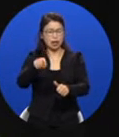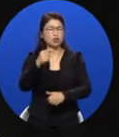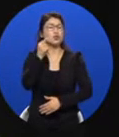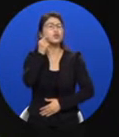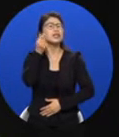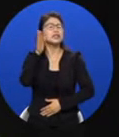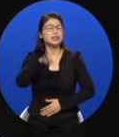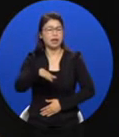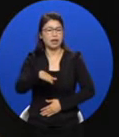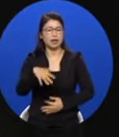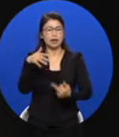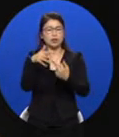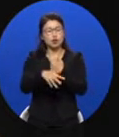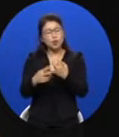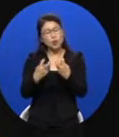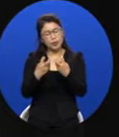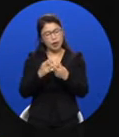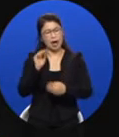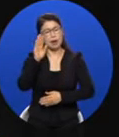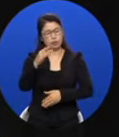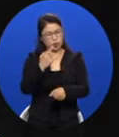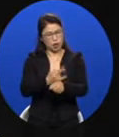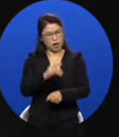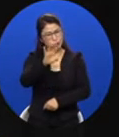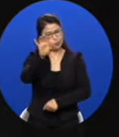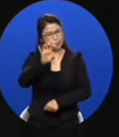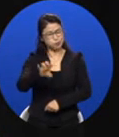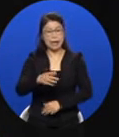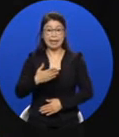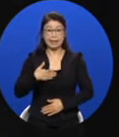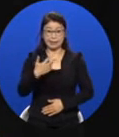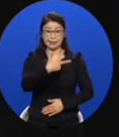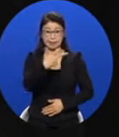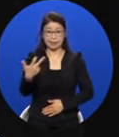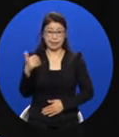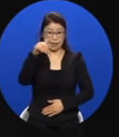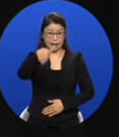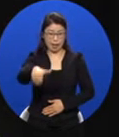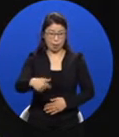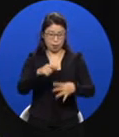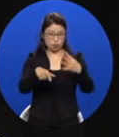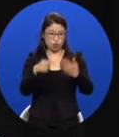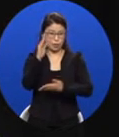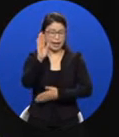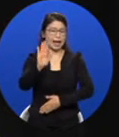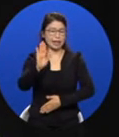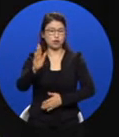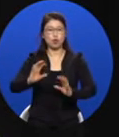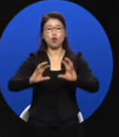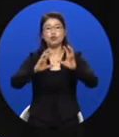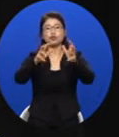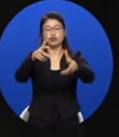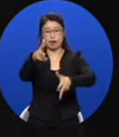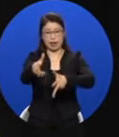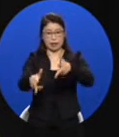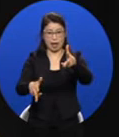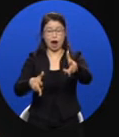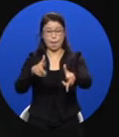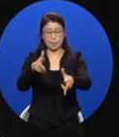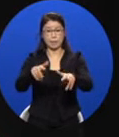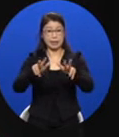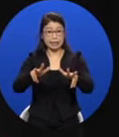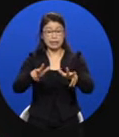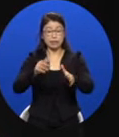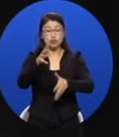넓은 서귀포 지역에 하려고 합니까? 저는 대규모 개발을 이야기하는 것이 아니라 국책사업, 들어선